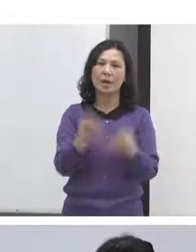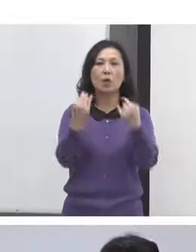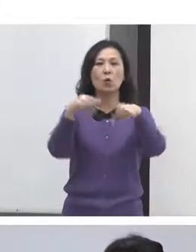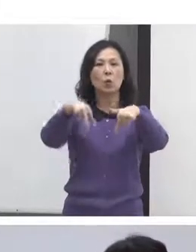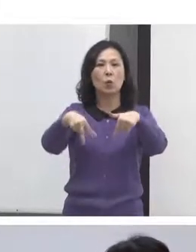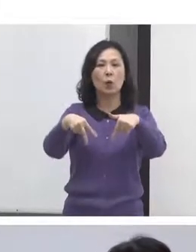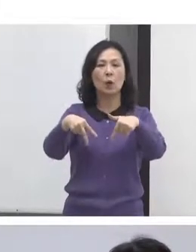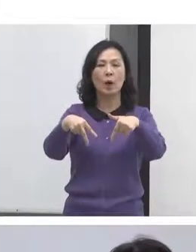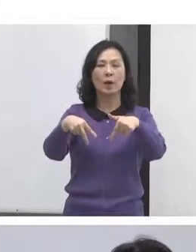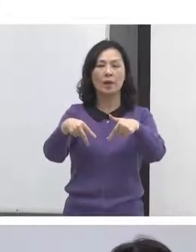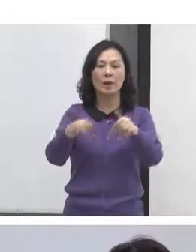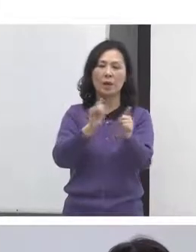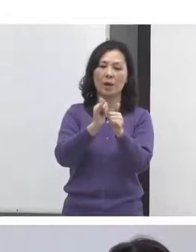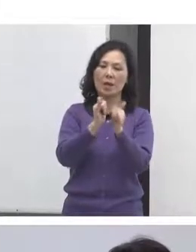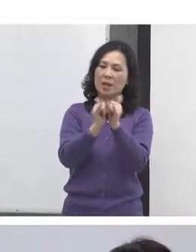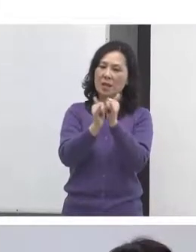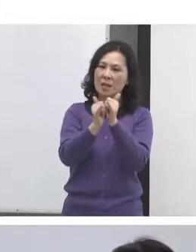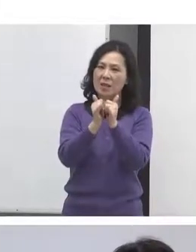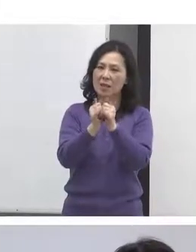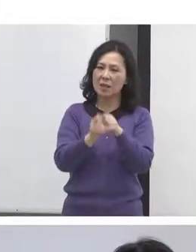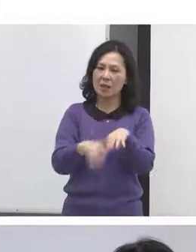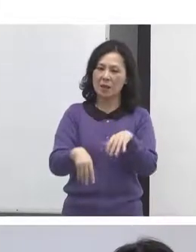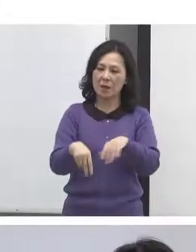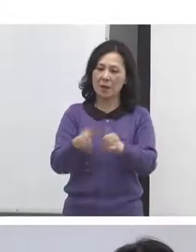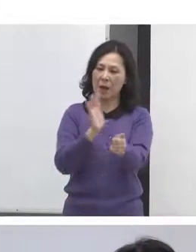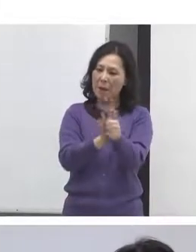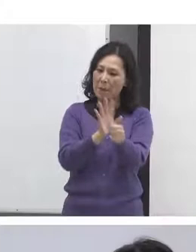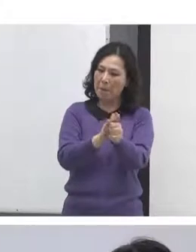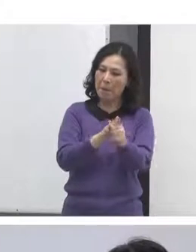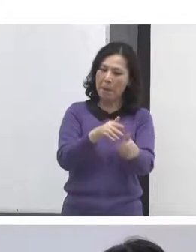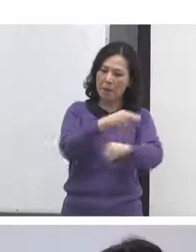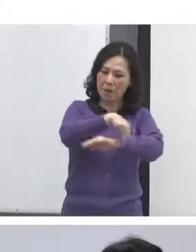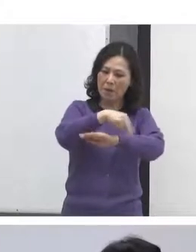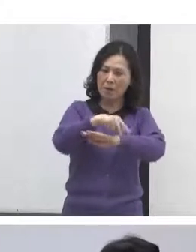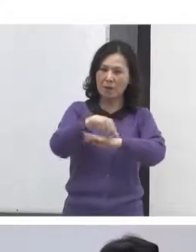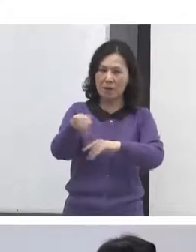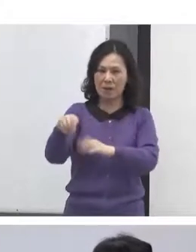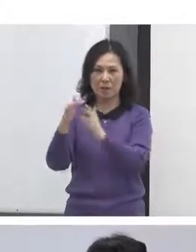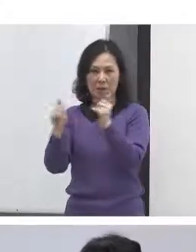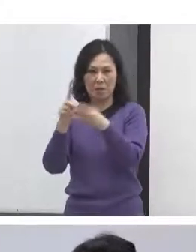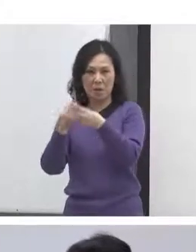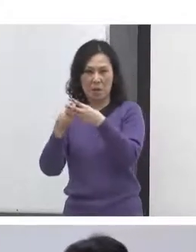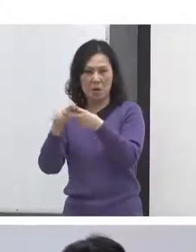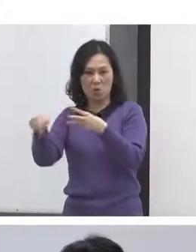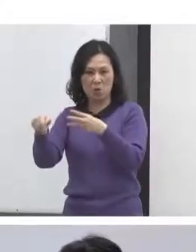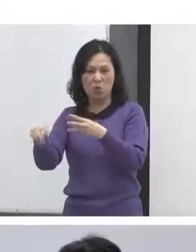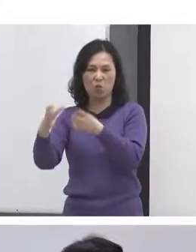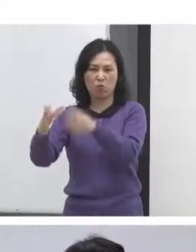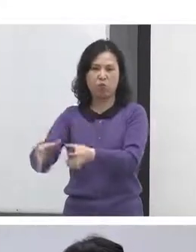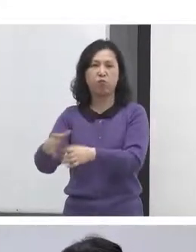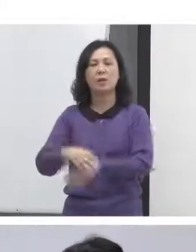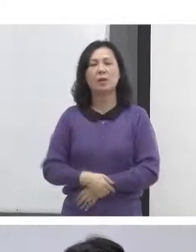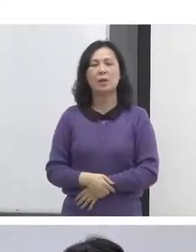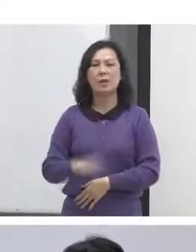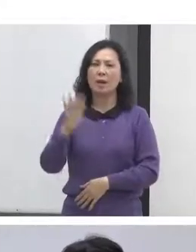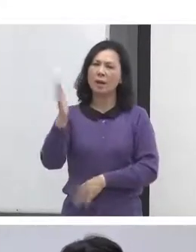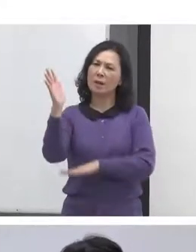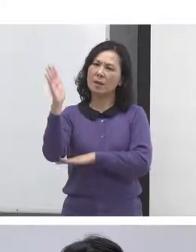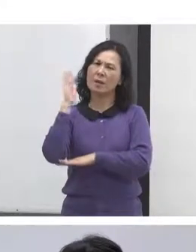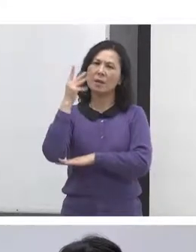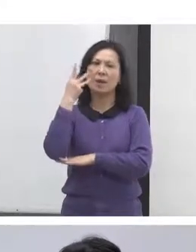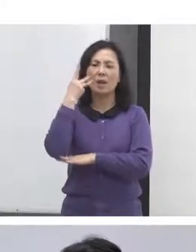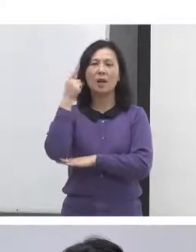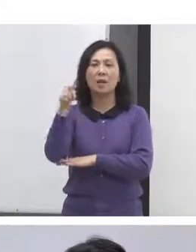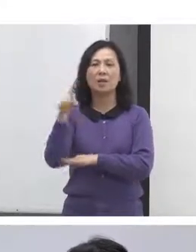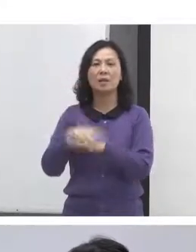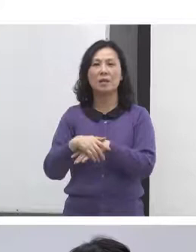代打造一个适合现在这个时代的民主的制度。那他们可能政治立场上光谱不可能蛮多的，